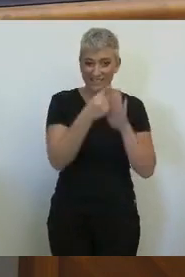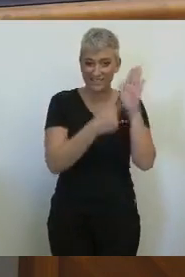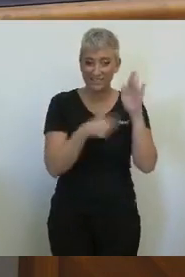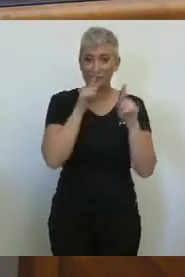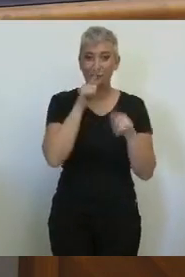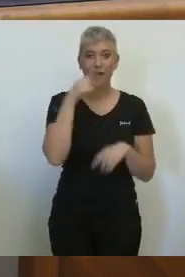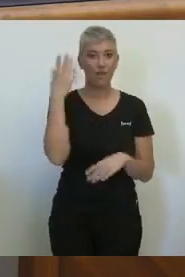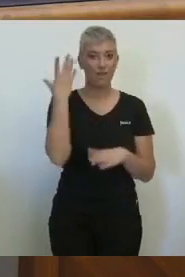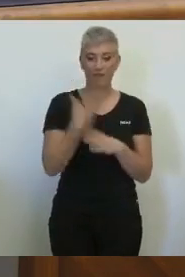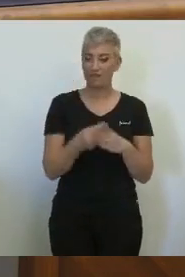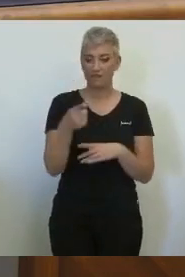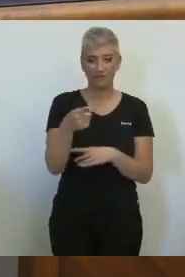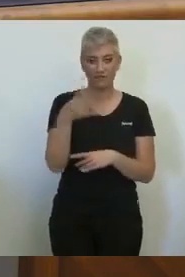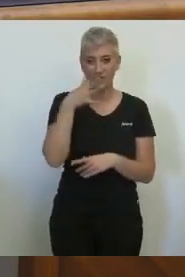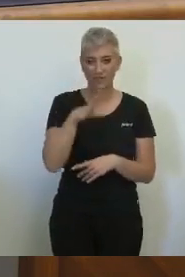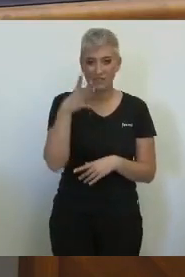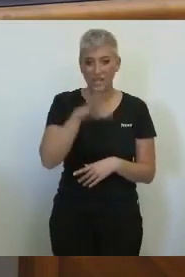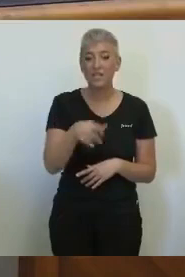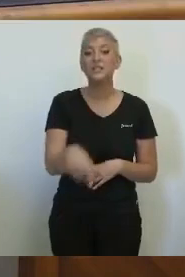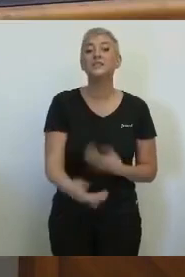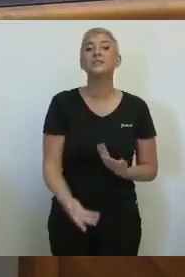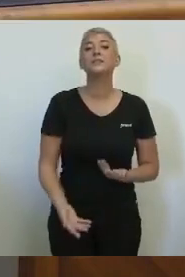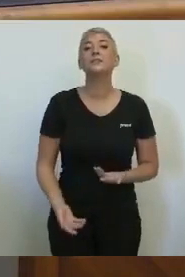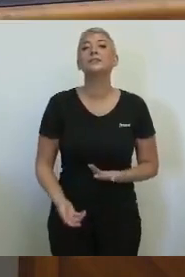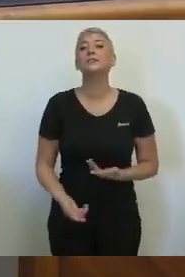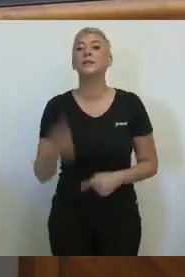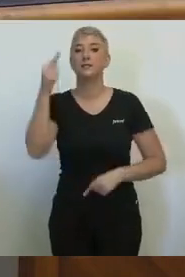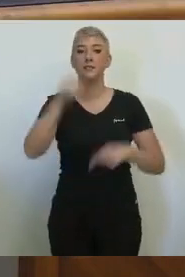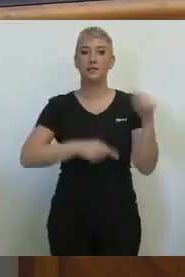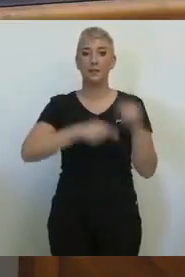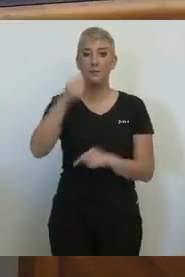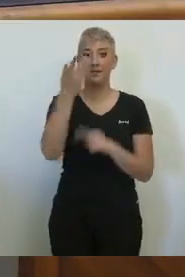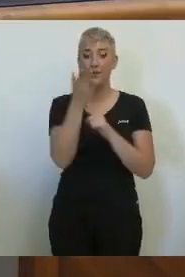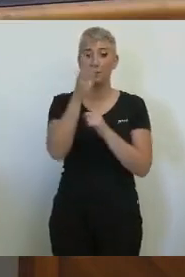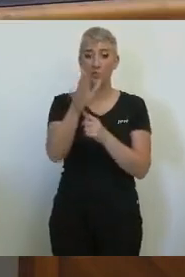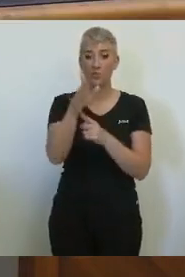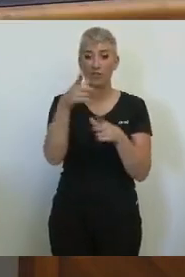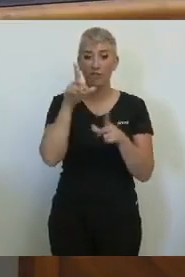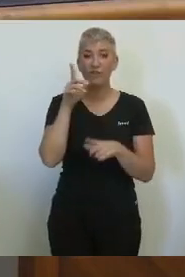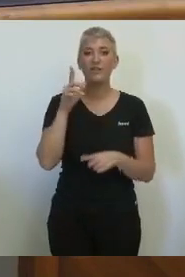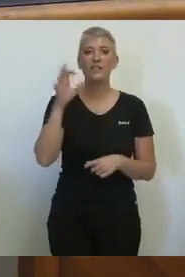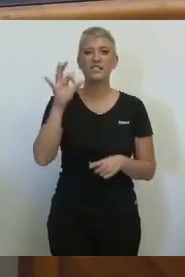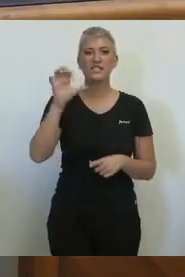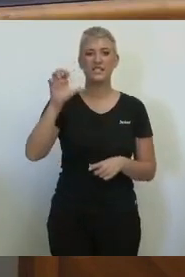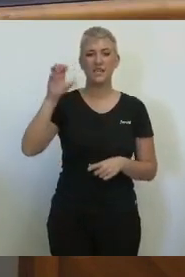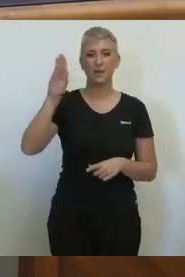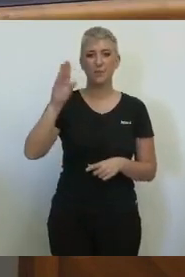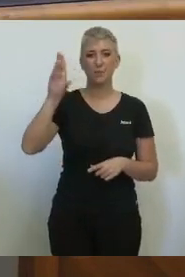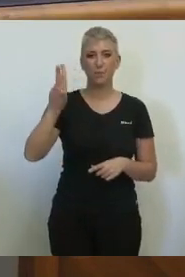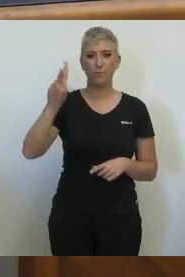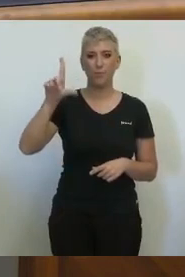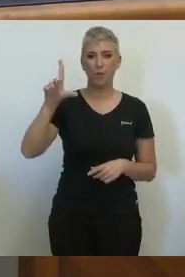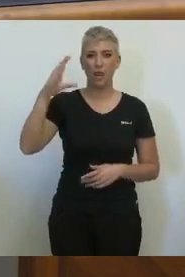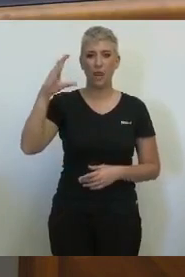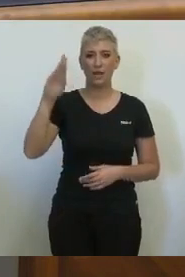falses, que es dona, segons el portaveu en B del Partit Popular, Fernando Sepulcre, que es